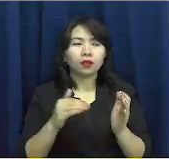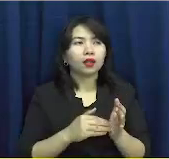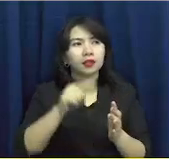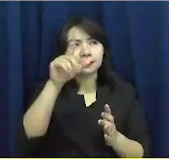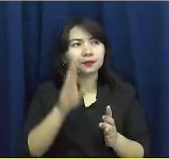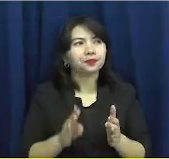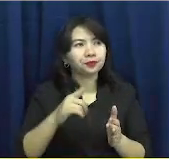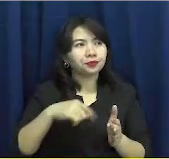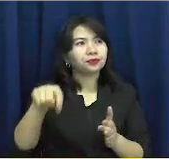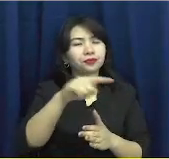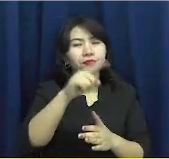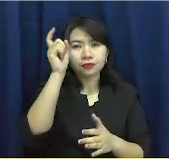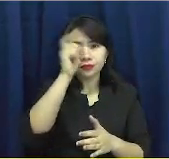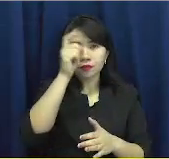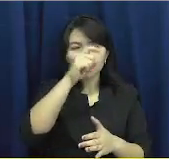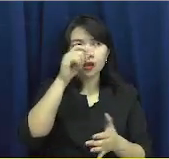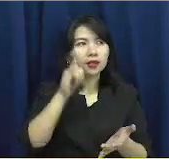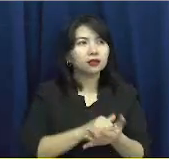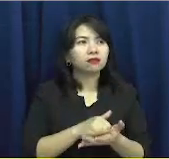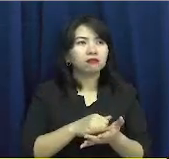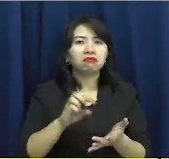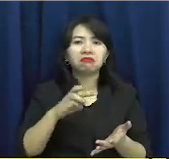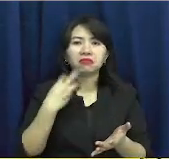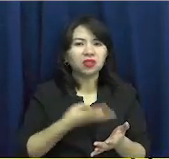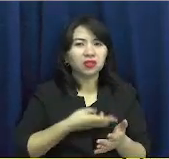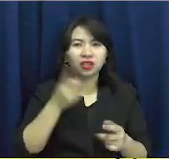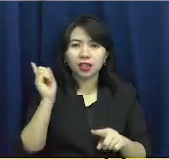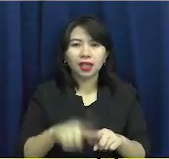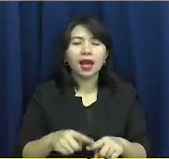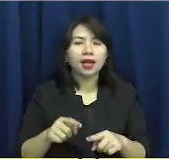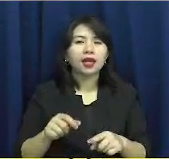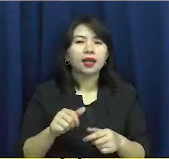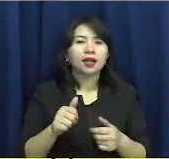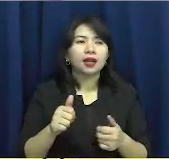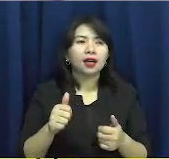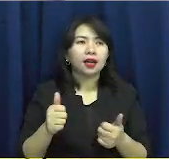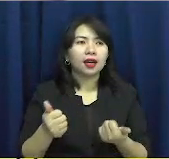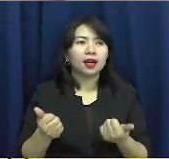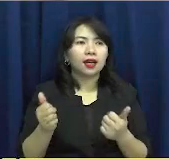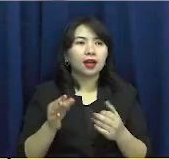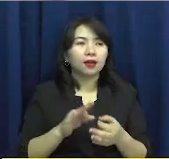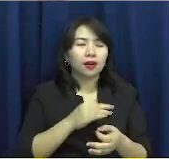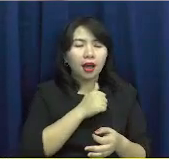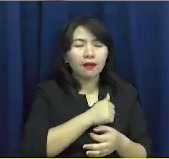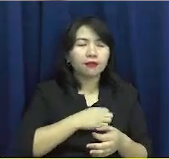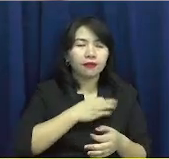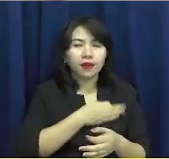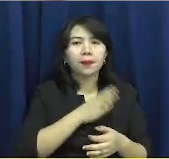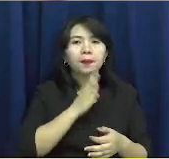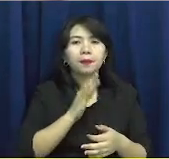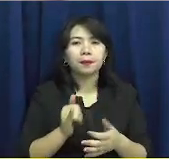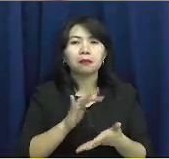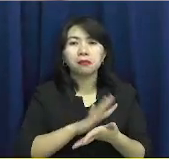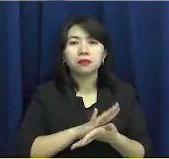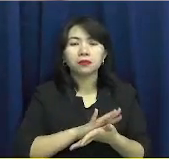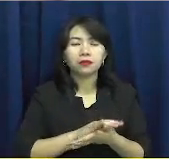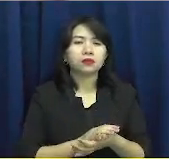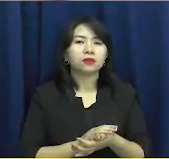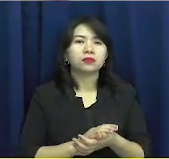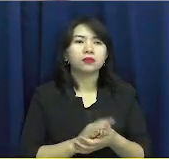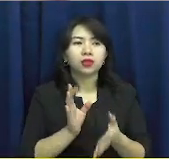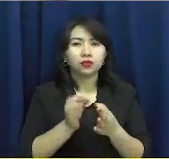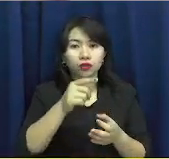God gave us the wisdom na kung saan hindi tayo maapektuhan ng pandemic, if you will just give importance to it, mga kapatid, dun sa nangyari na